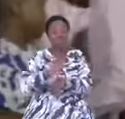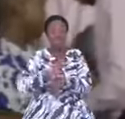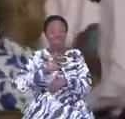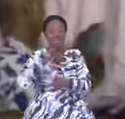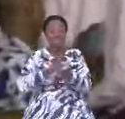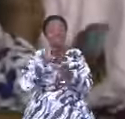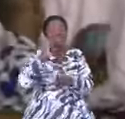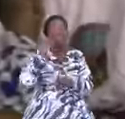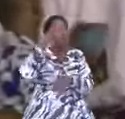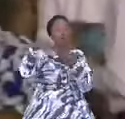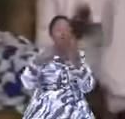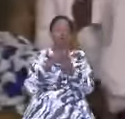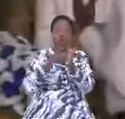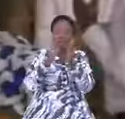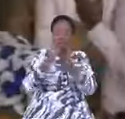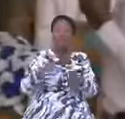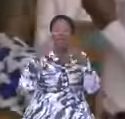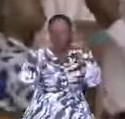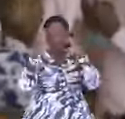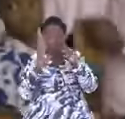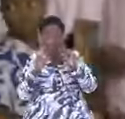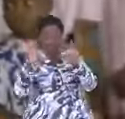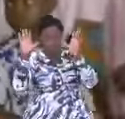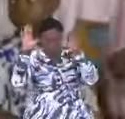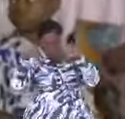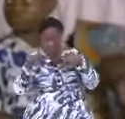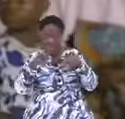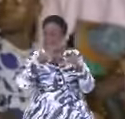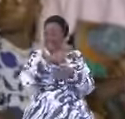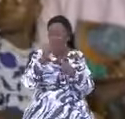nous conseillez-vous le demanderont